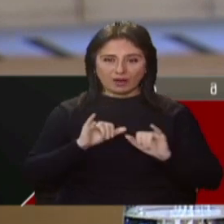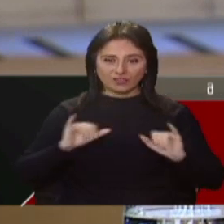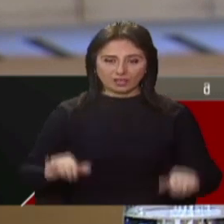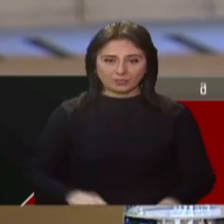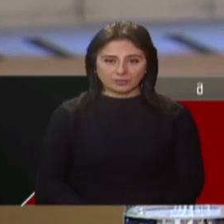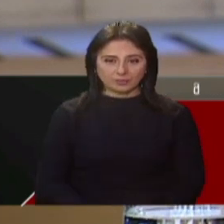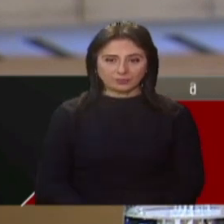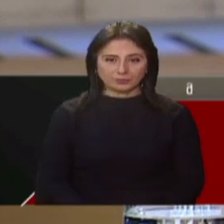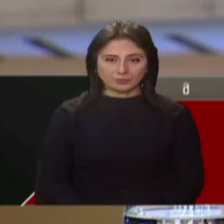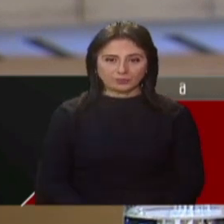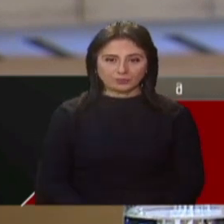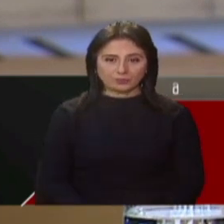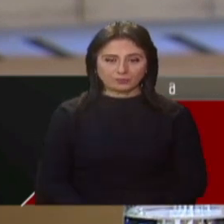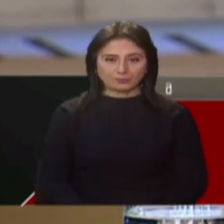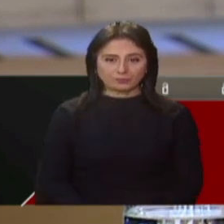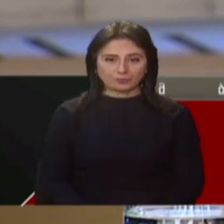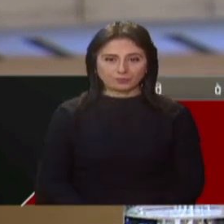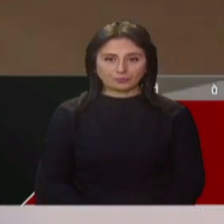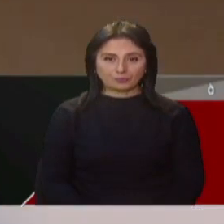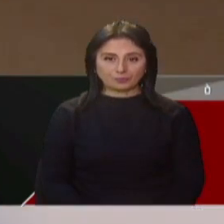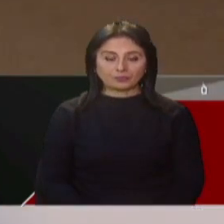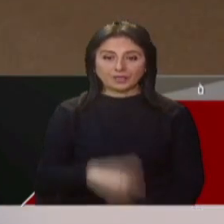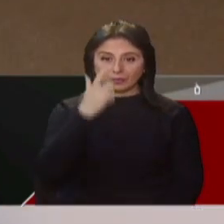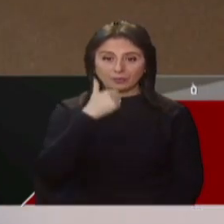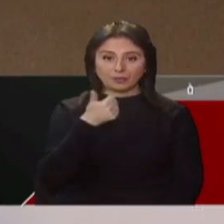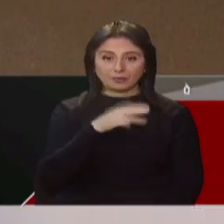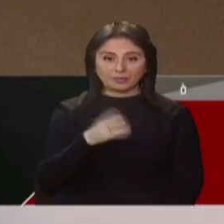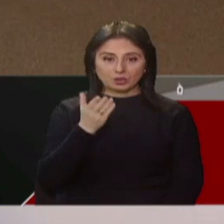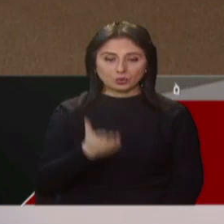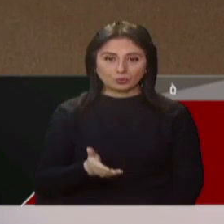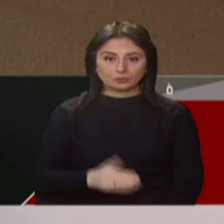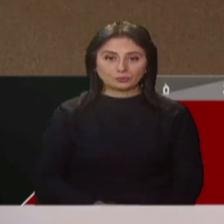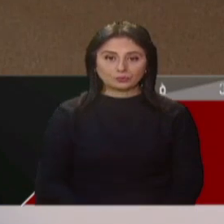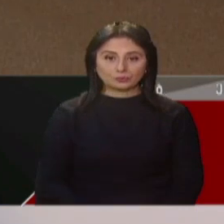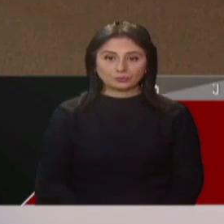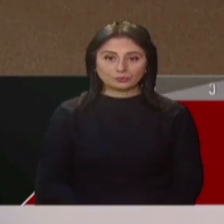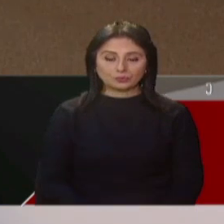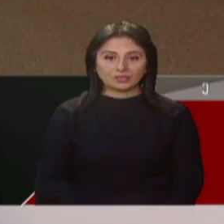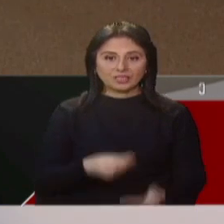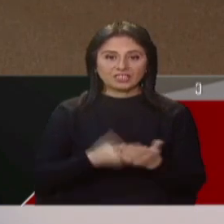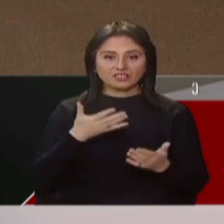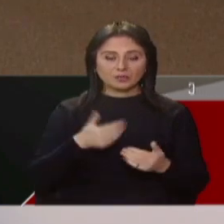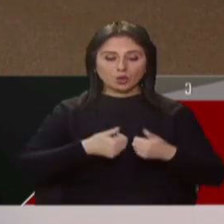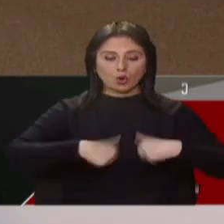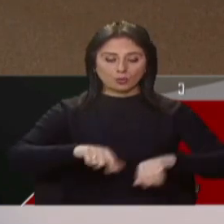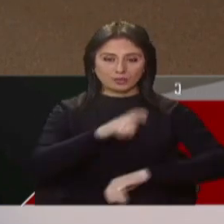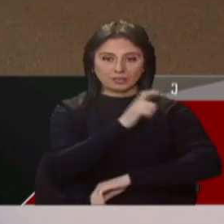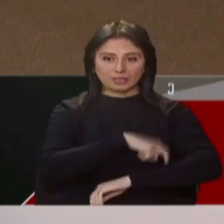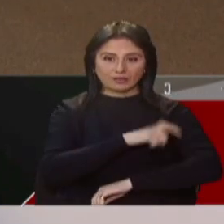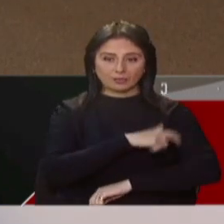itarebas. Hürmetli cənab başnazir, patono premier ministro, jirpasu komisis